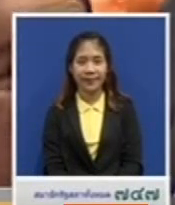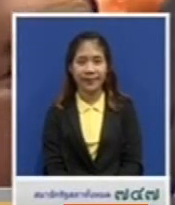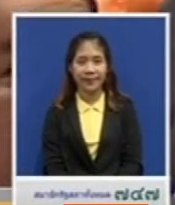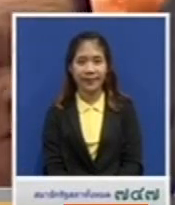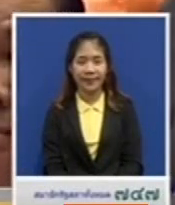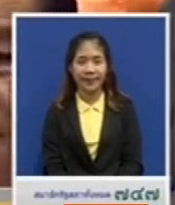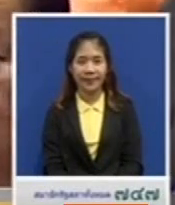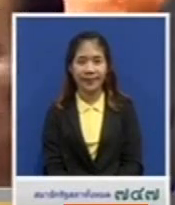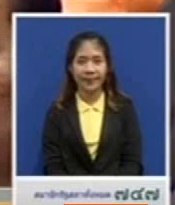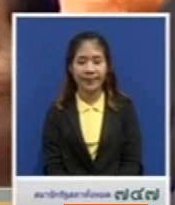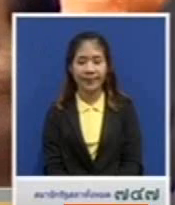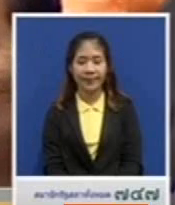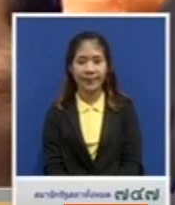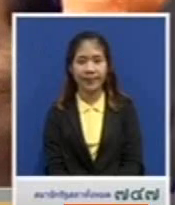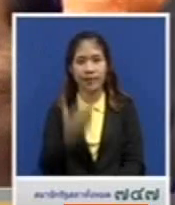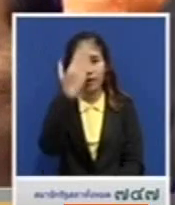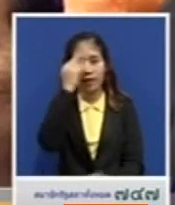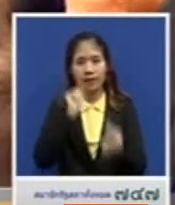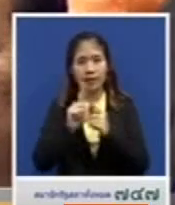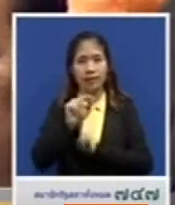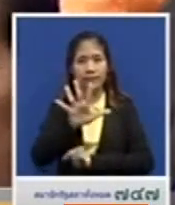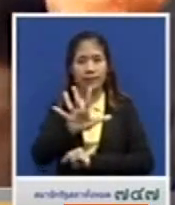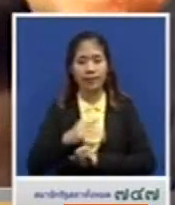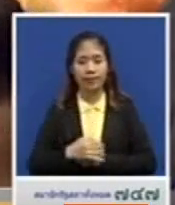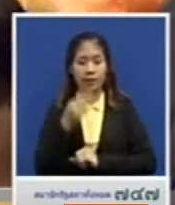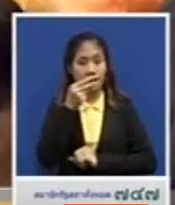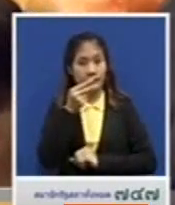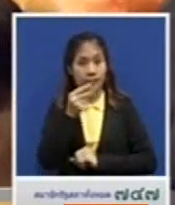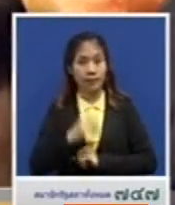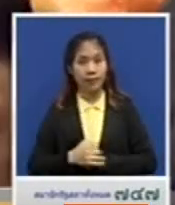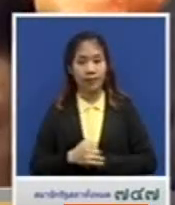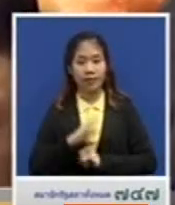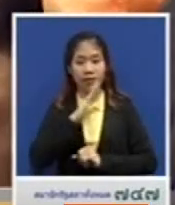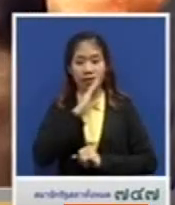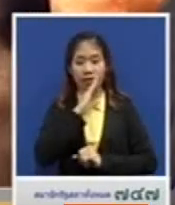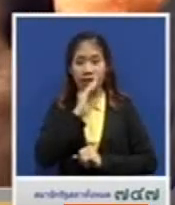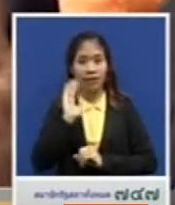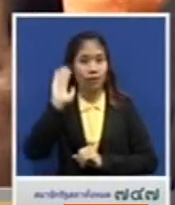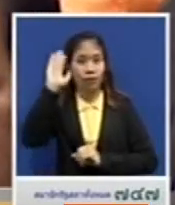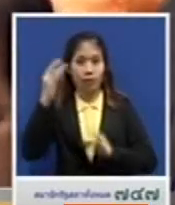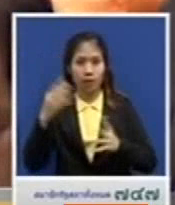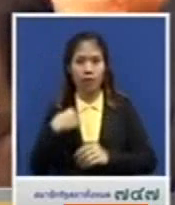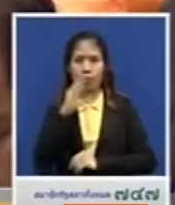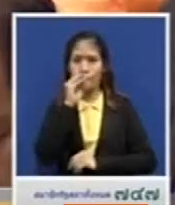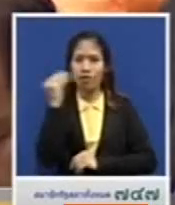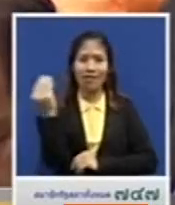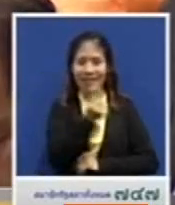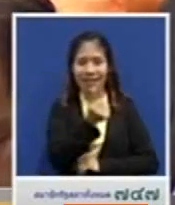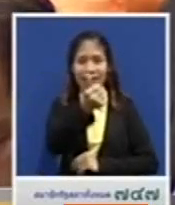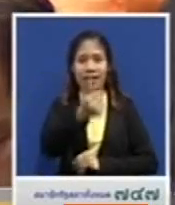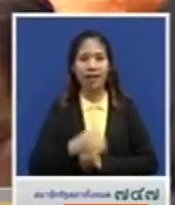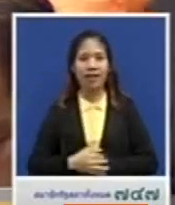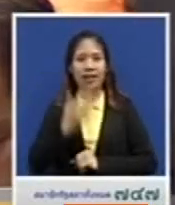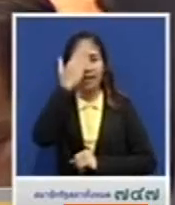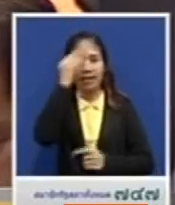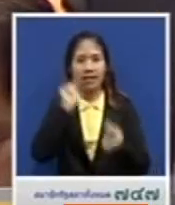ครับในหน้า25นะครับเห็นไหมฮะท่านถ้าไม่มีการประท้วงผมก็ไปเร็วได้นะครับในห